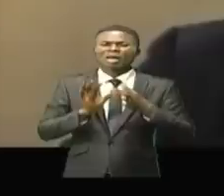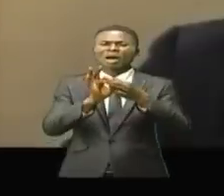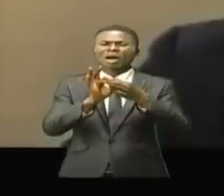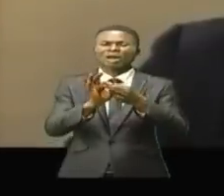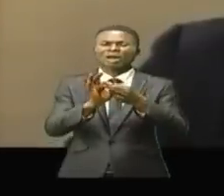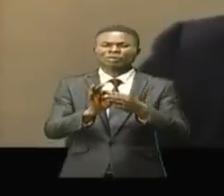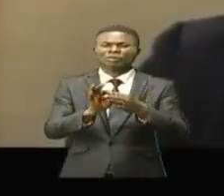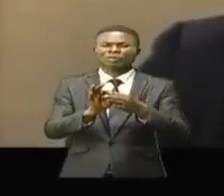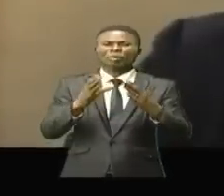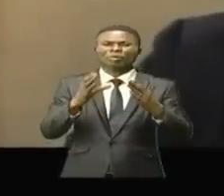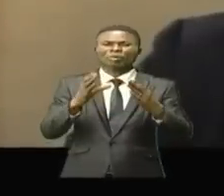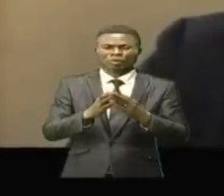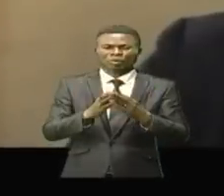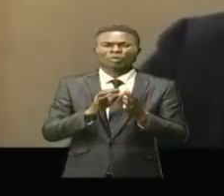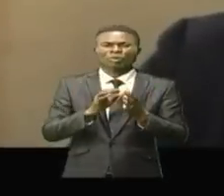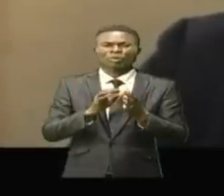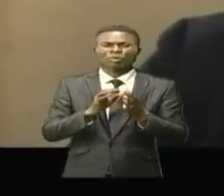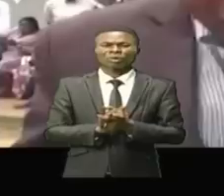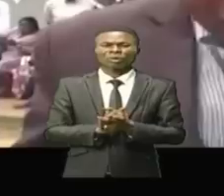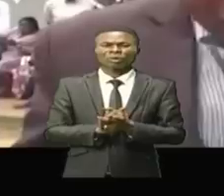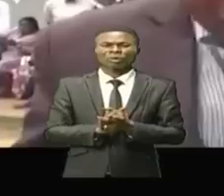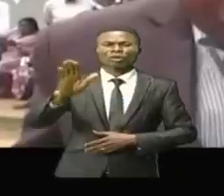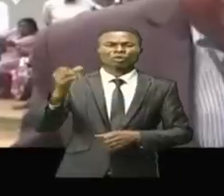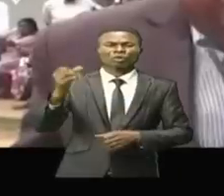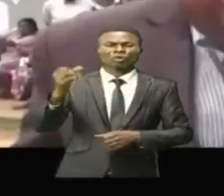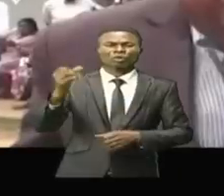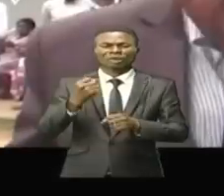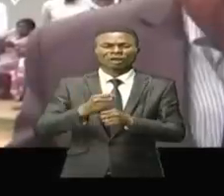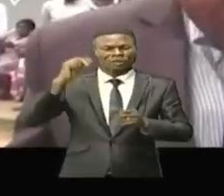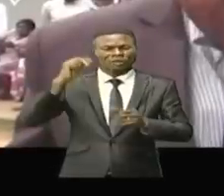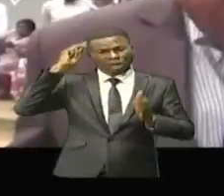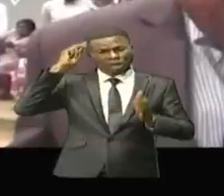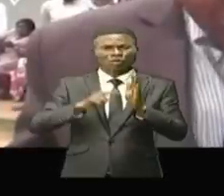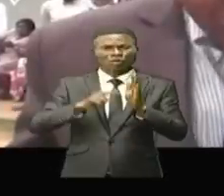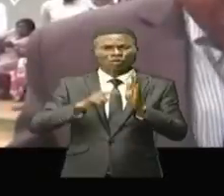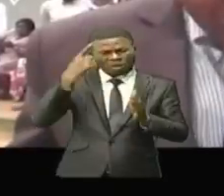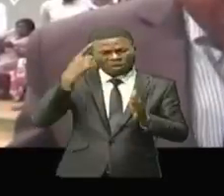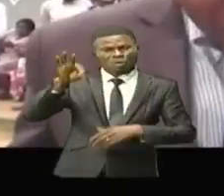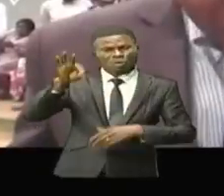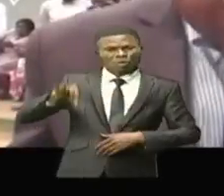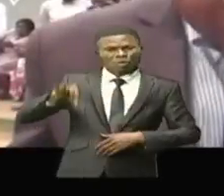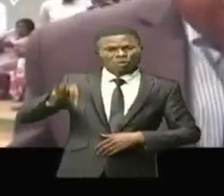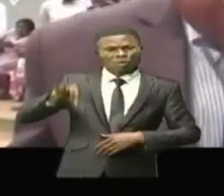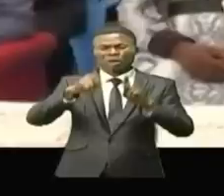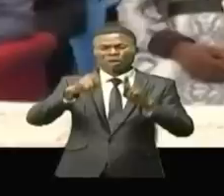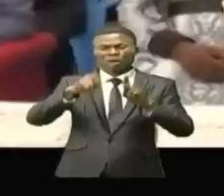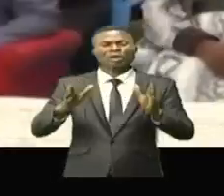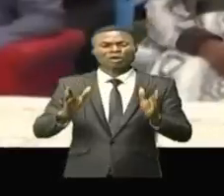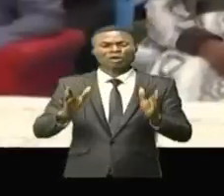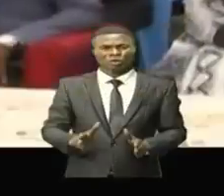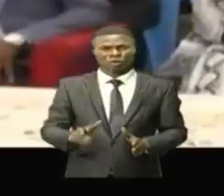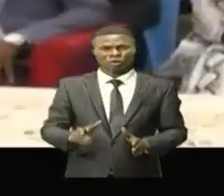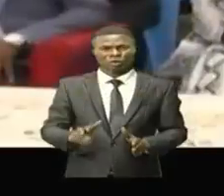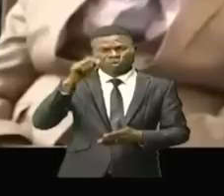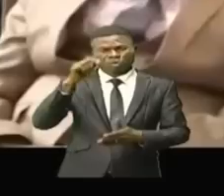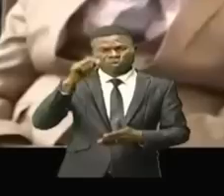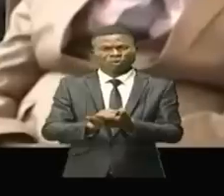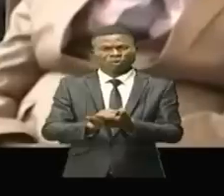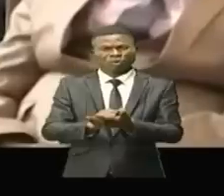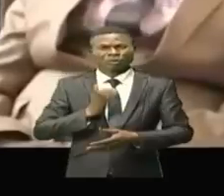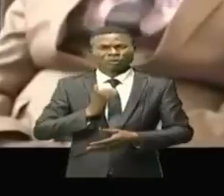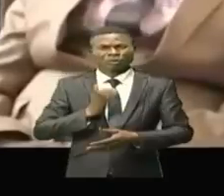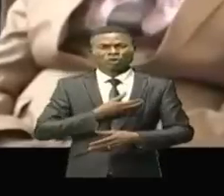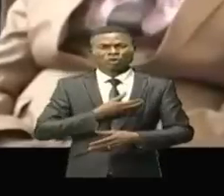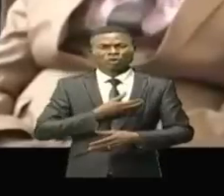un soutien inconditionnel à son action gouvernementale pour le bien-être du peuple congolais. À ces propos, notre comité